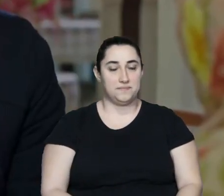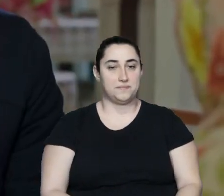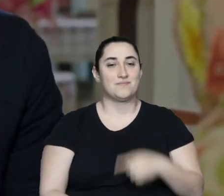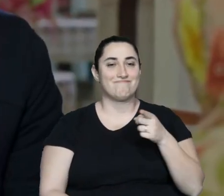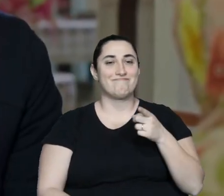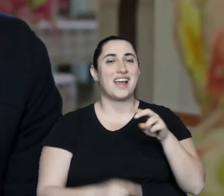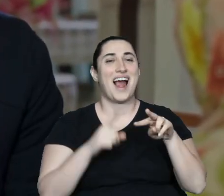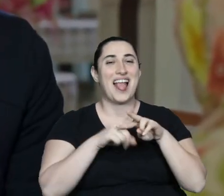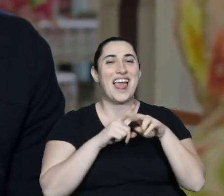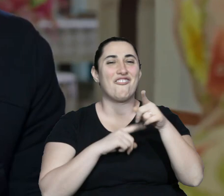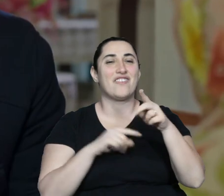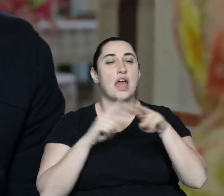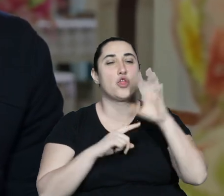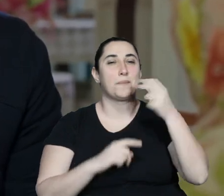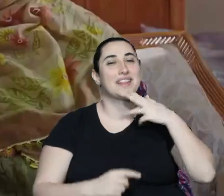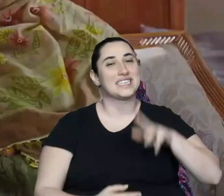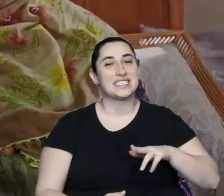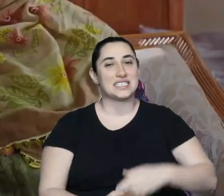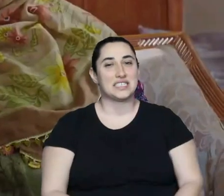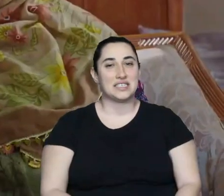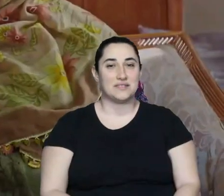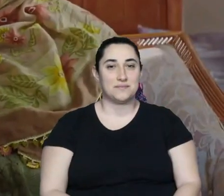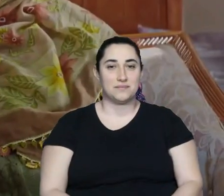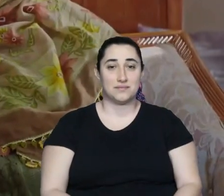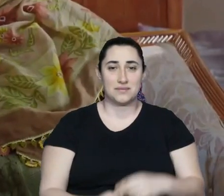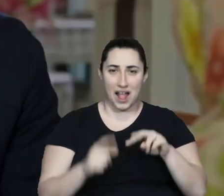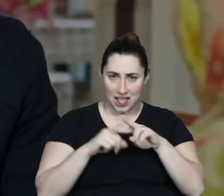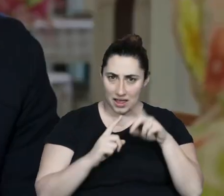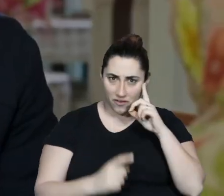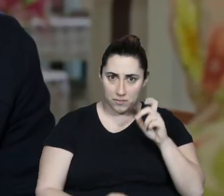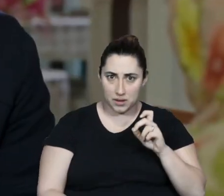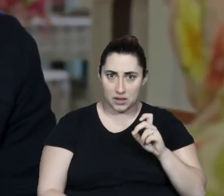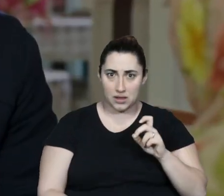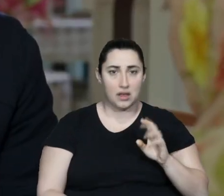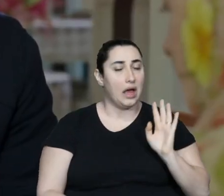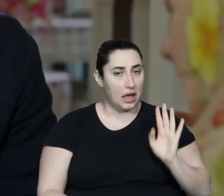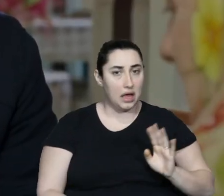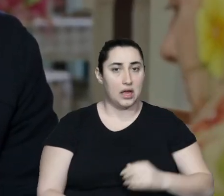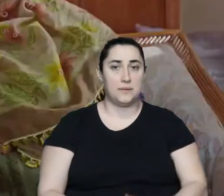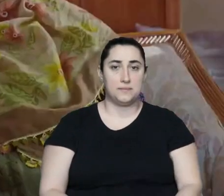Bu Alev var ya hani Kenan öğretmenin kızı. Alev mi?